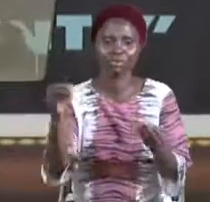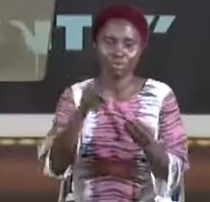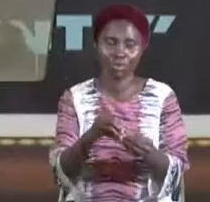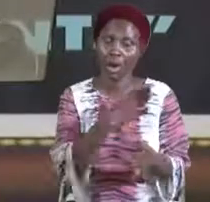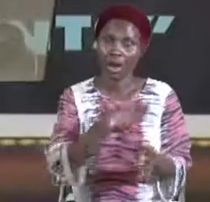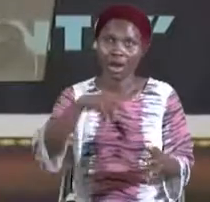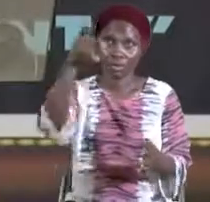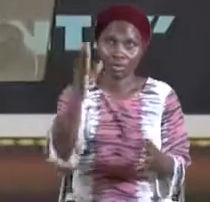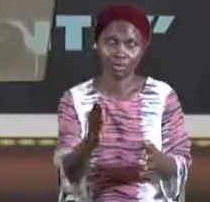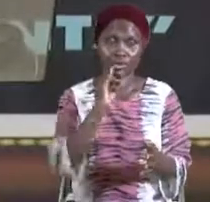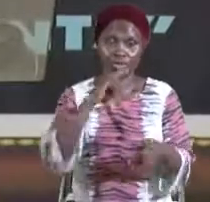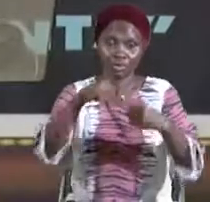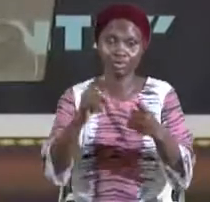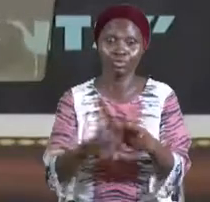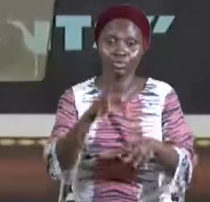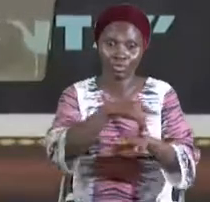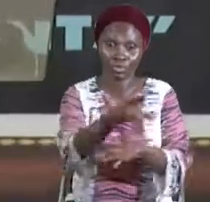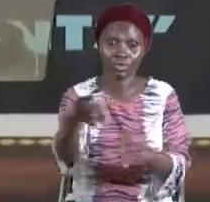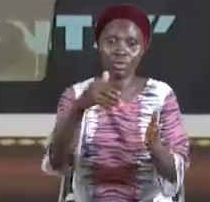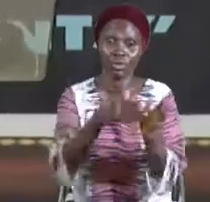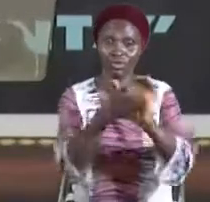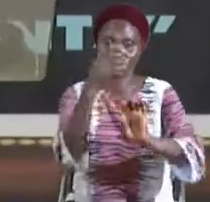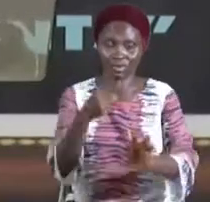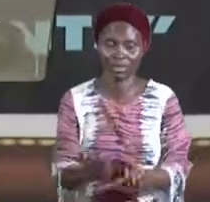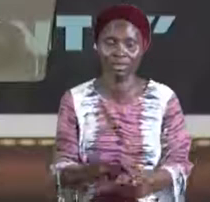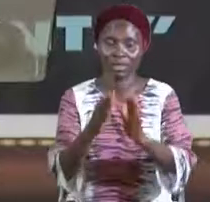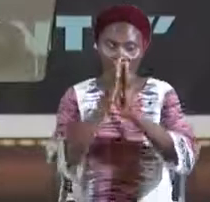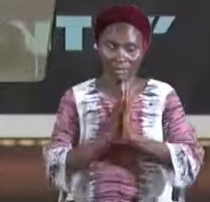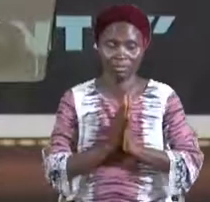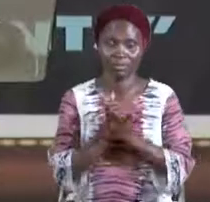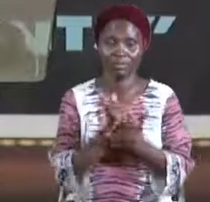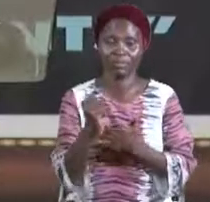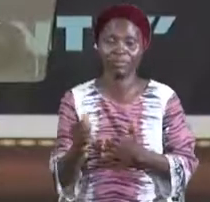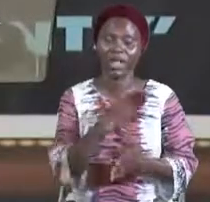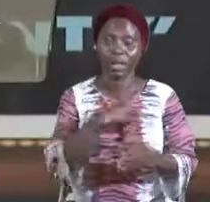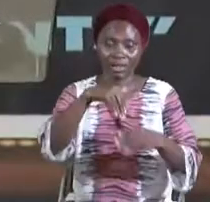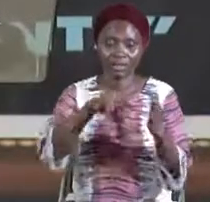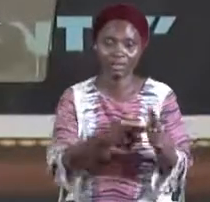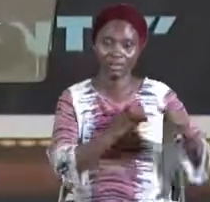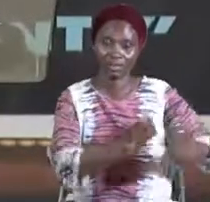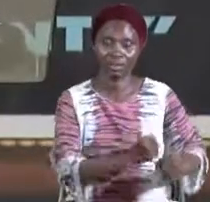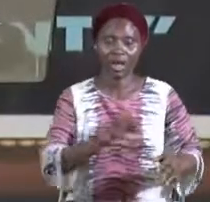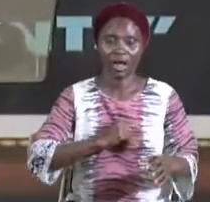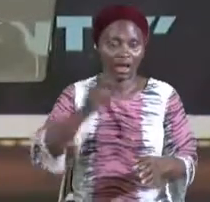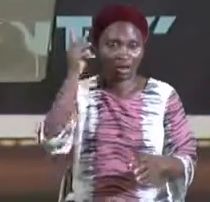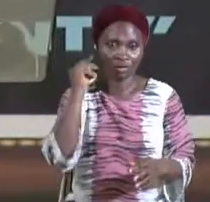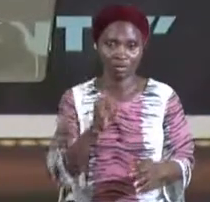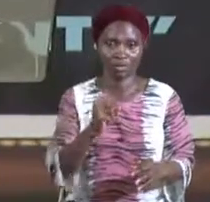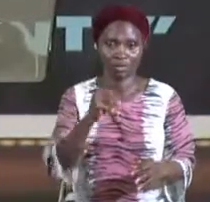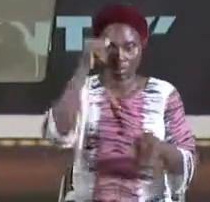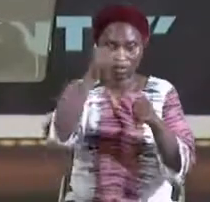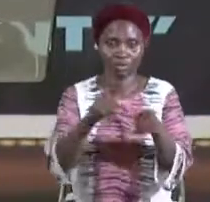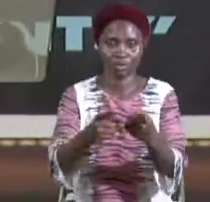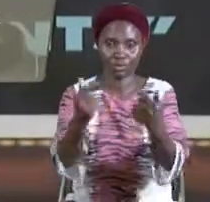Dieu va te toucher encore. Et dans cette persuasion, je voulais aller d'abord vers